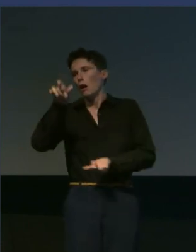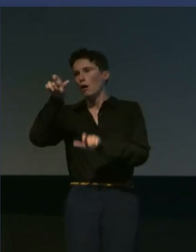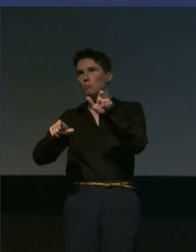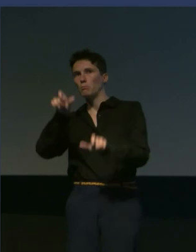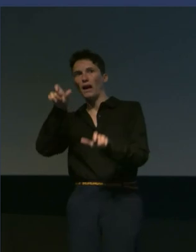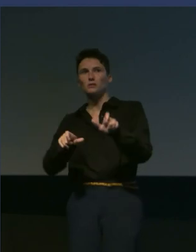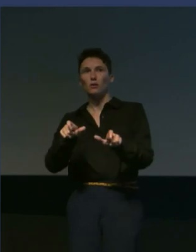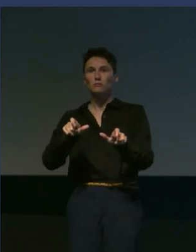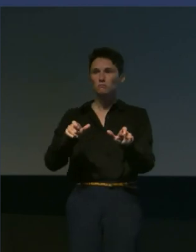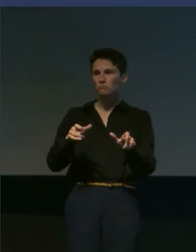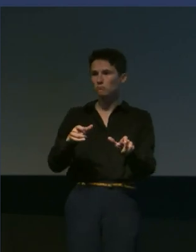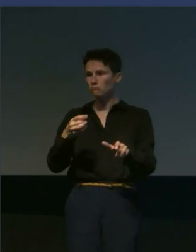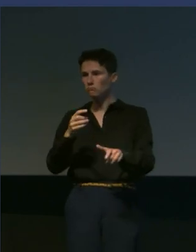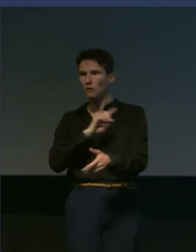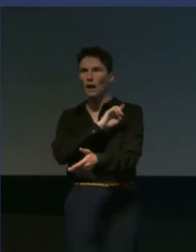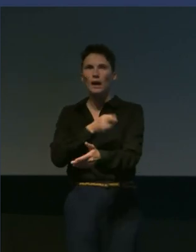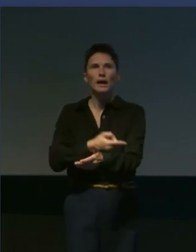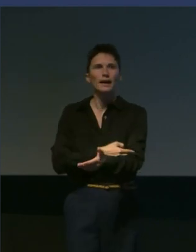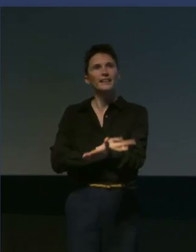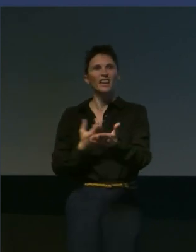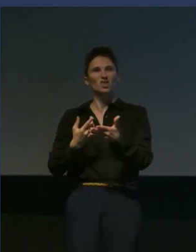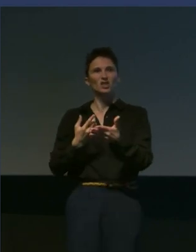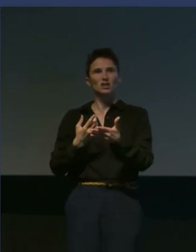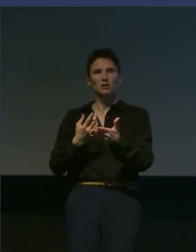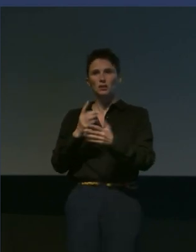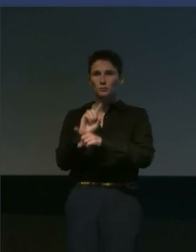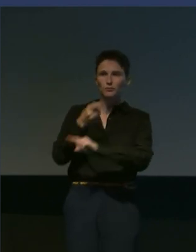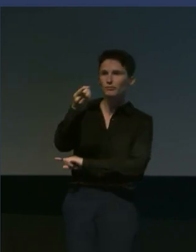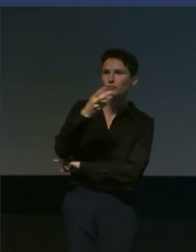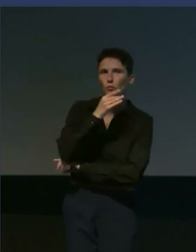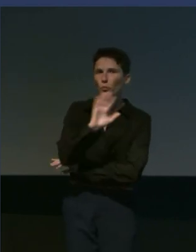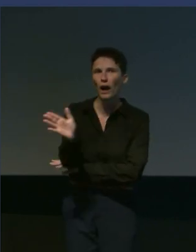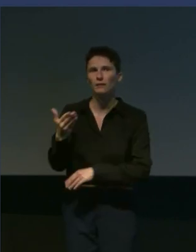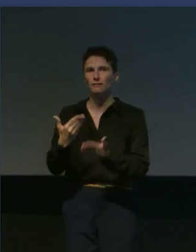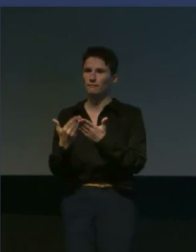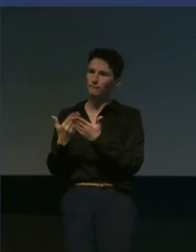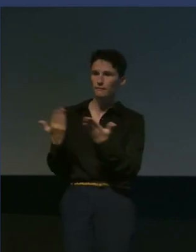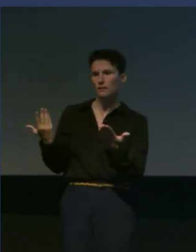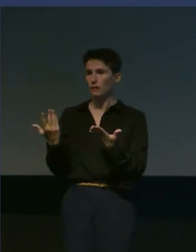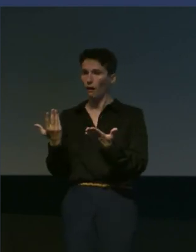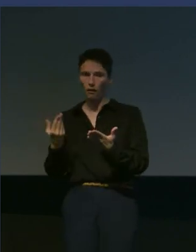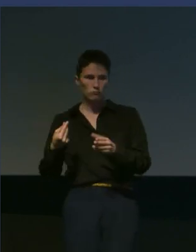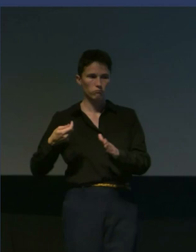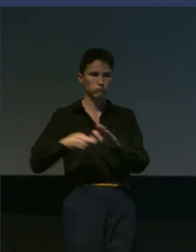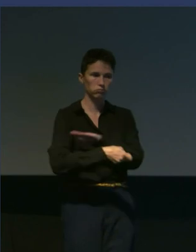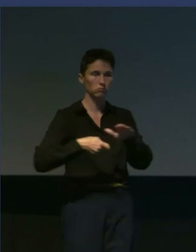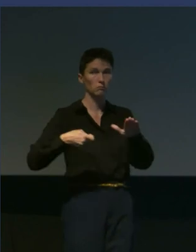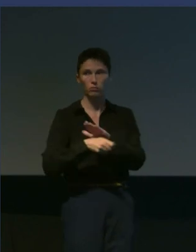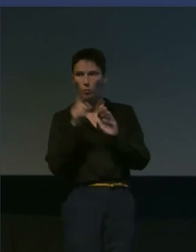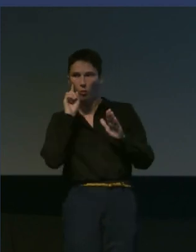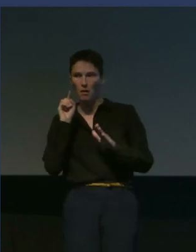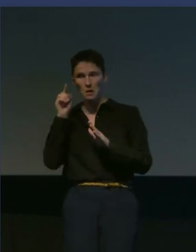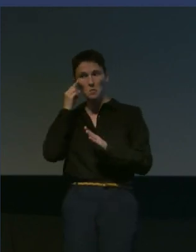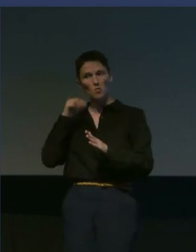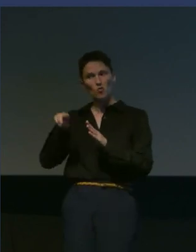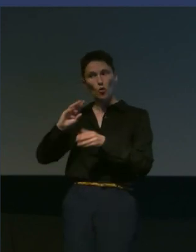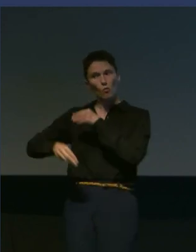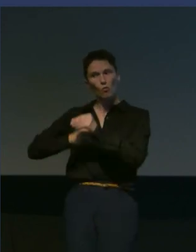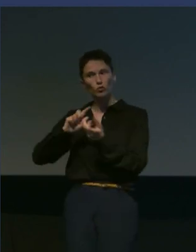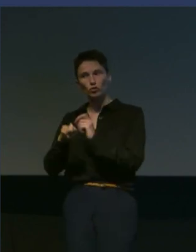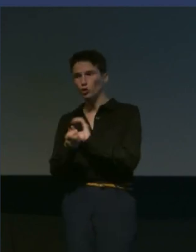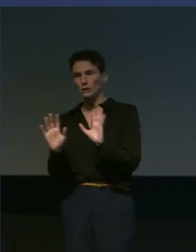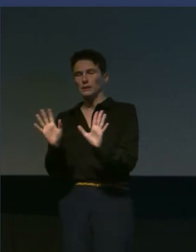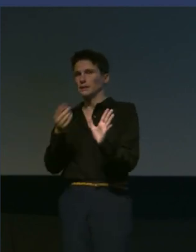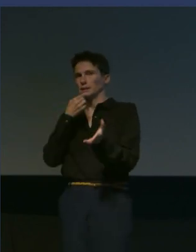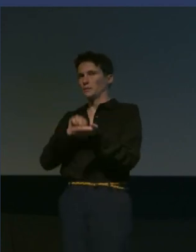dans les énergies fossiles, notamment, pas que, mais en tout cas, des gens qui n'ont aucun intérêt que les choses changent. Donc, moi non plus, j'aime pas